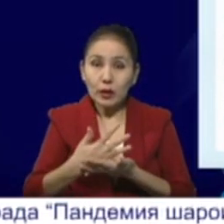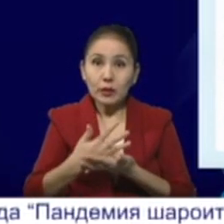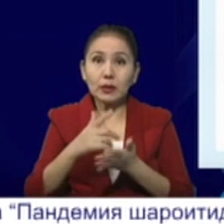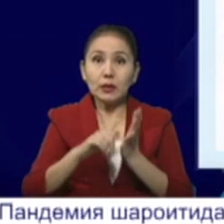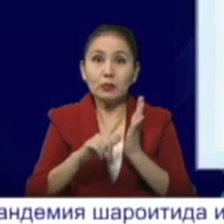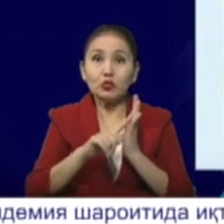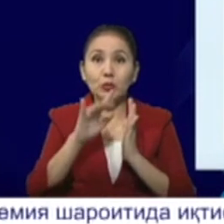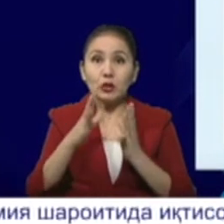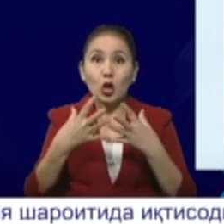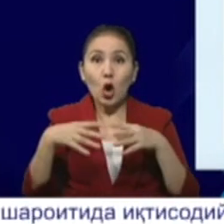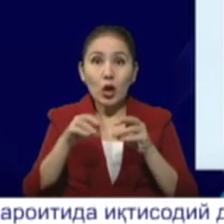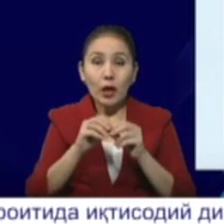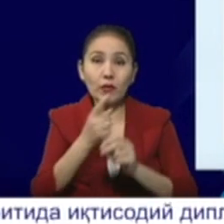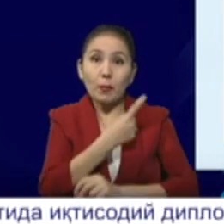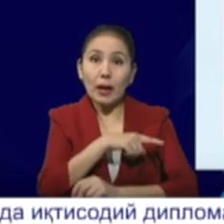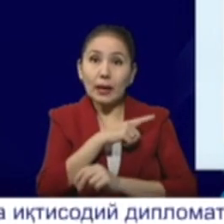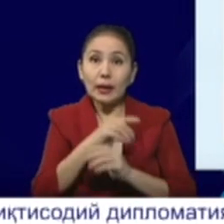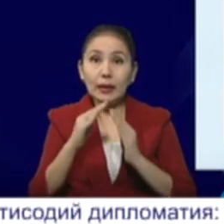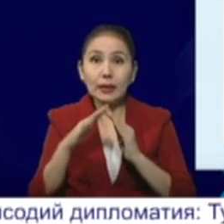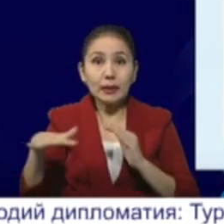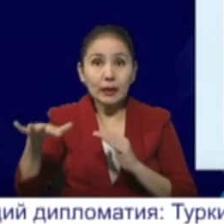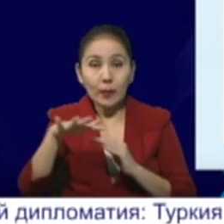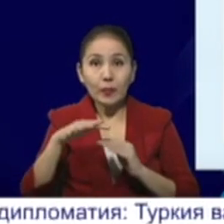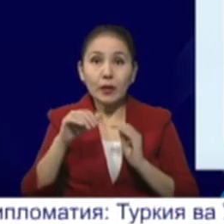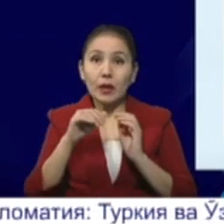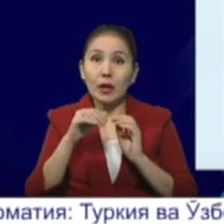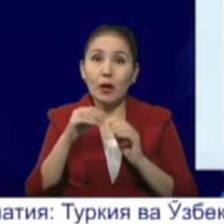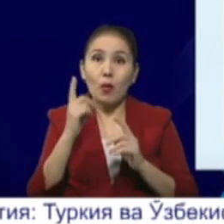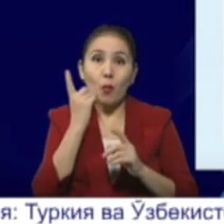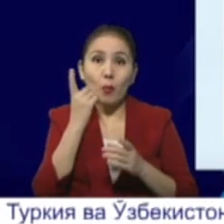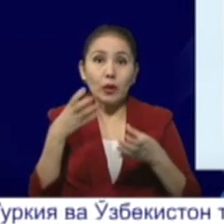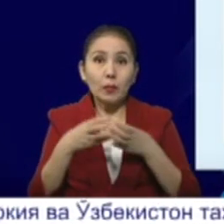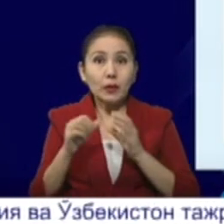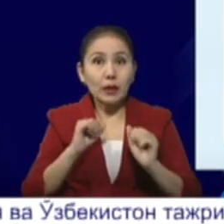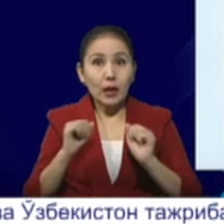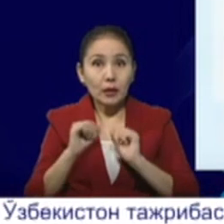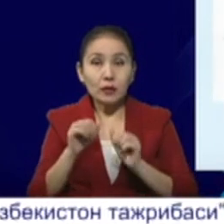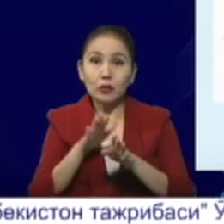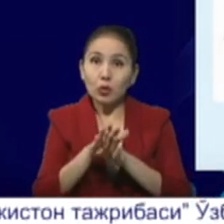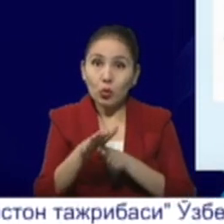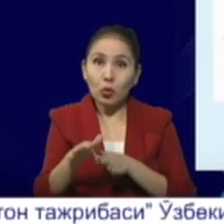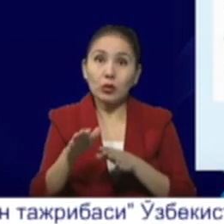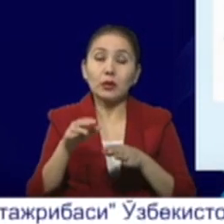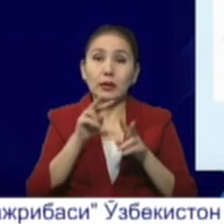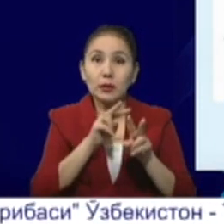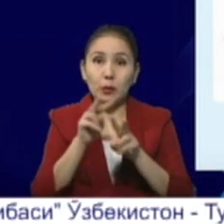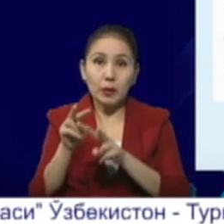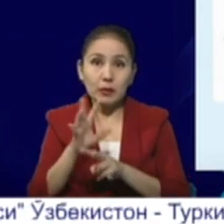oilaviy poliklinika va ular qoshida 226 ta mobil brigadalar jarayonga to'liq safarbar